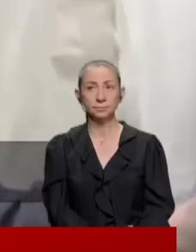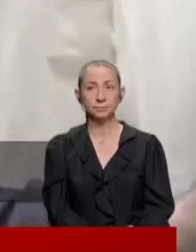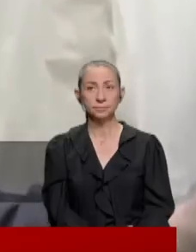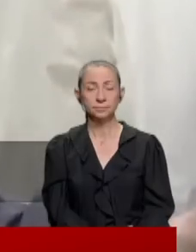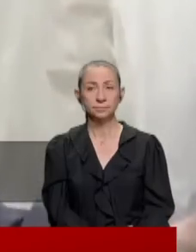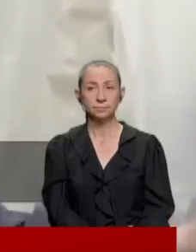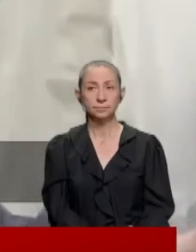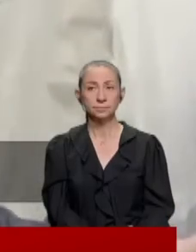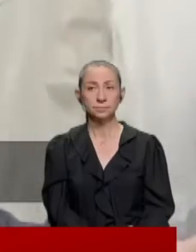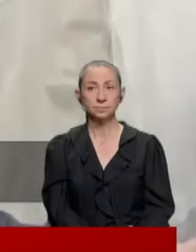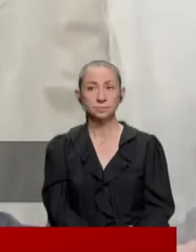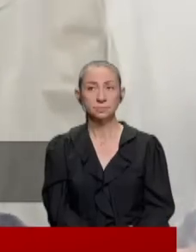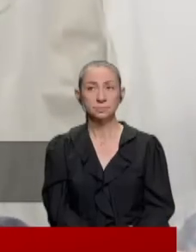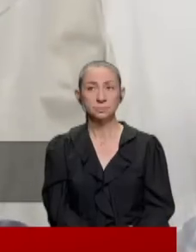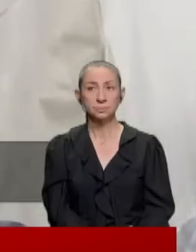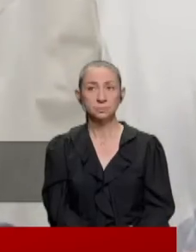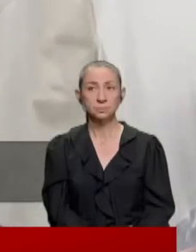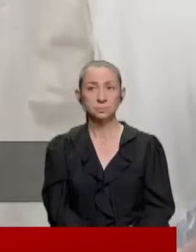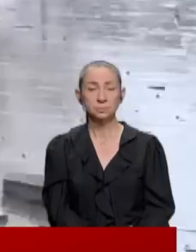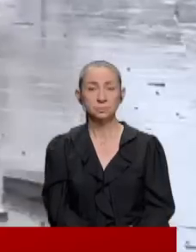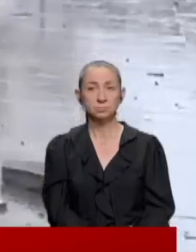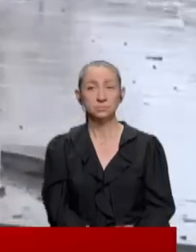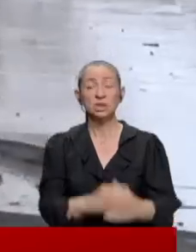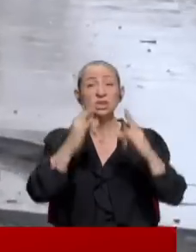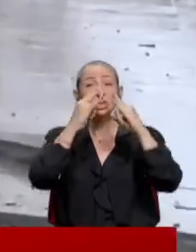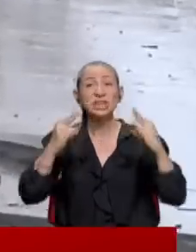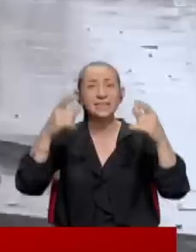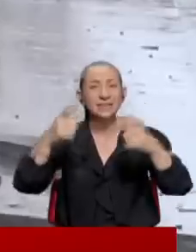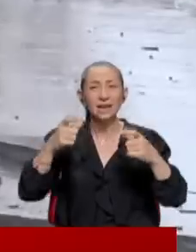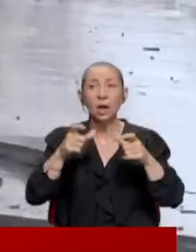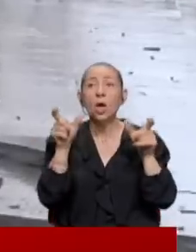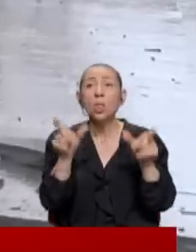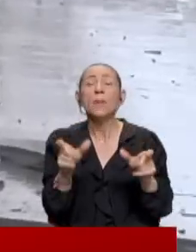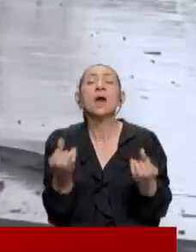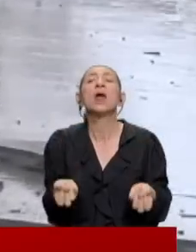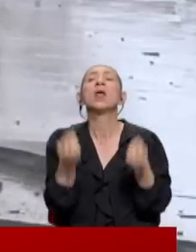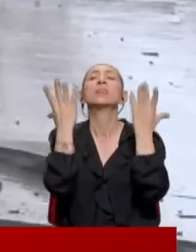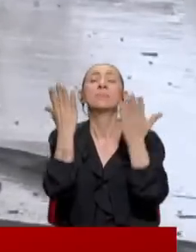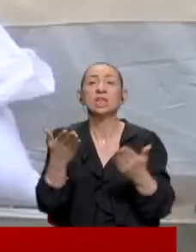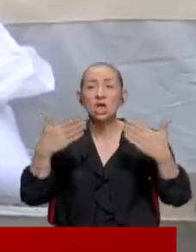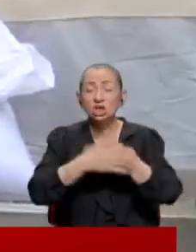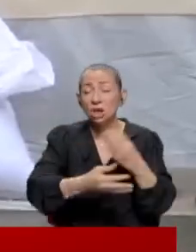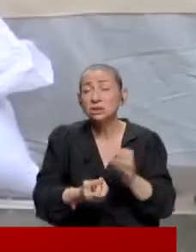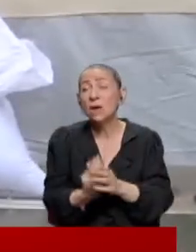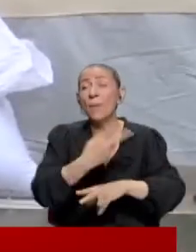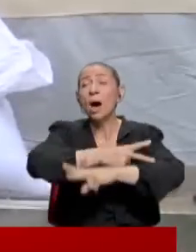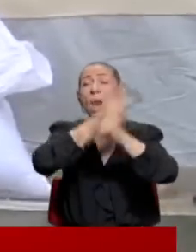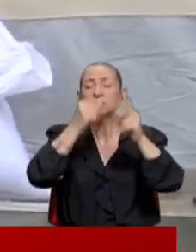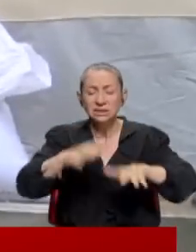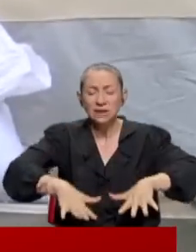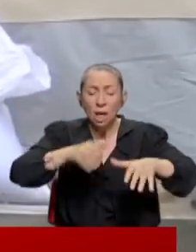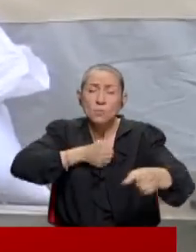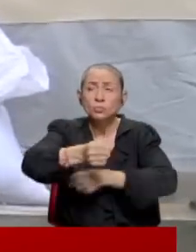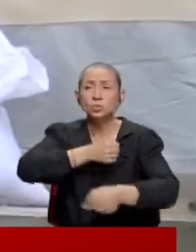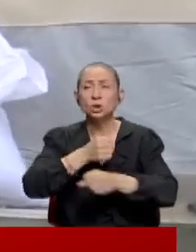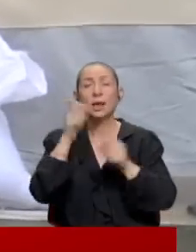Şu anda su basmış. Eşyalarımız hep ıslandı. Çadır kentlerde önlemler yetersiz kaldı. Geceden sabaha selle mücadele